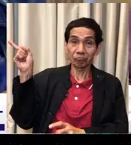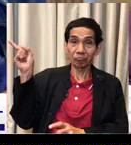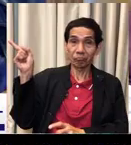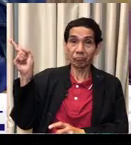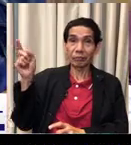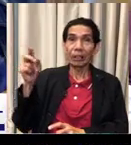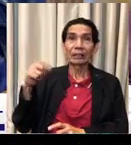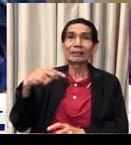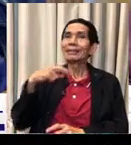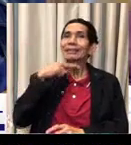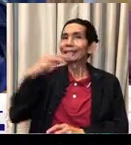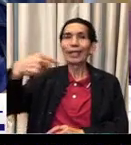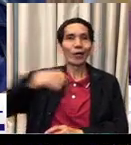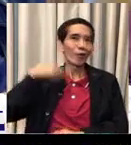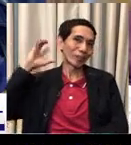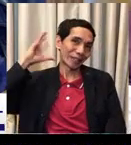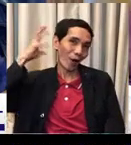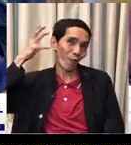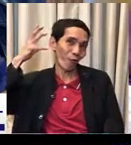hindi ako tulongges.